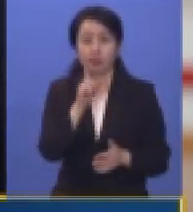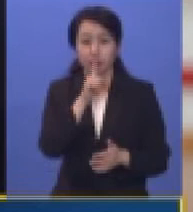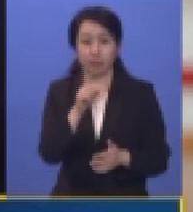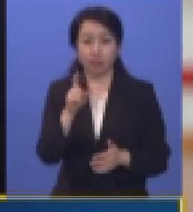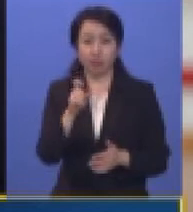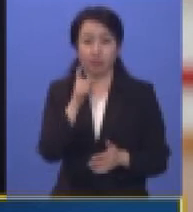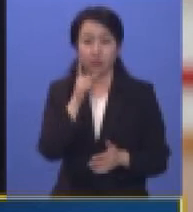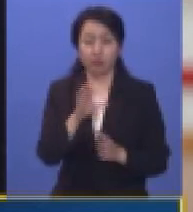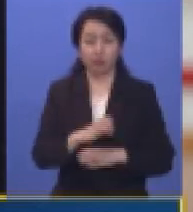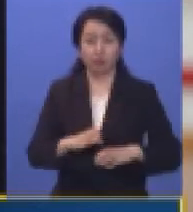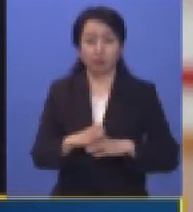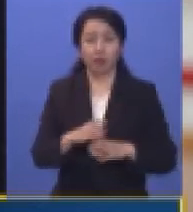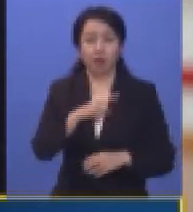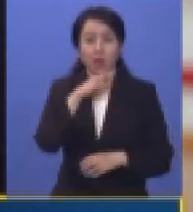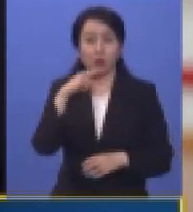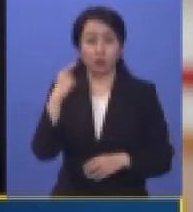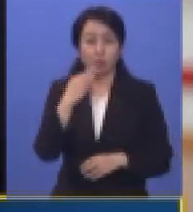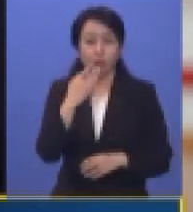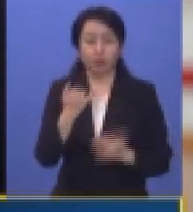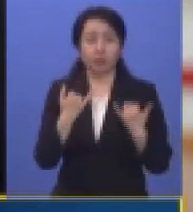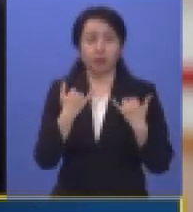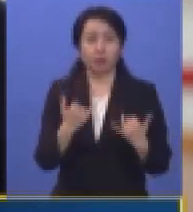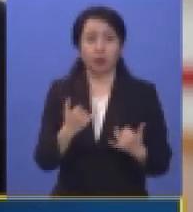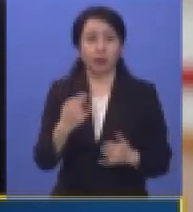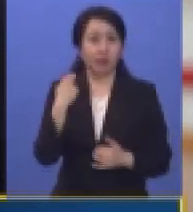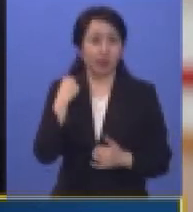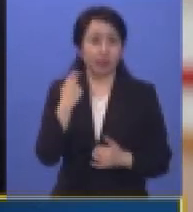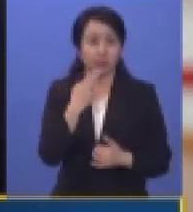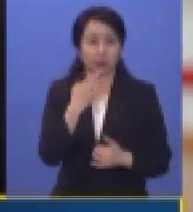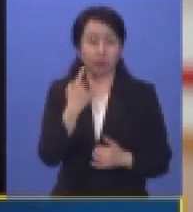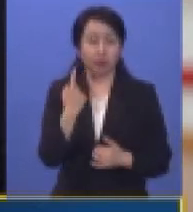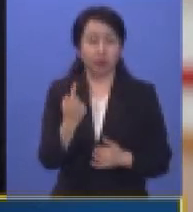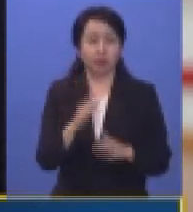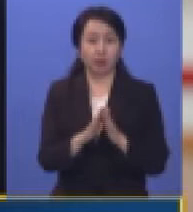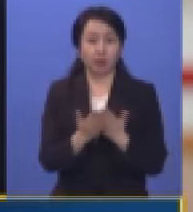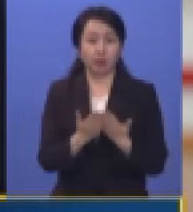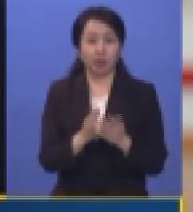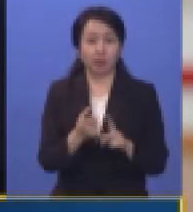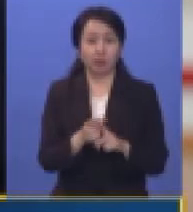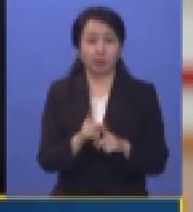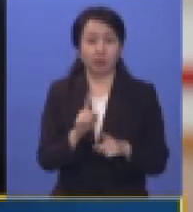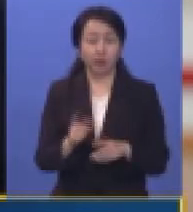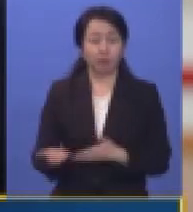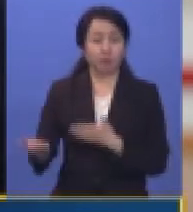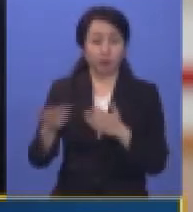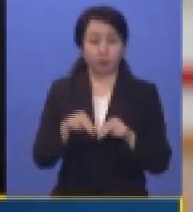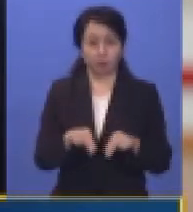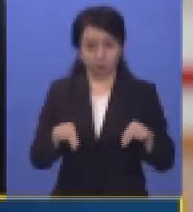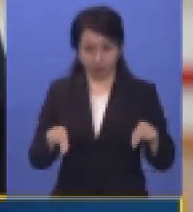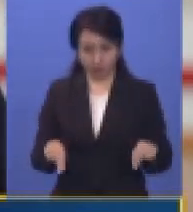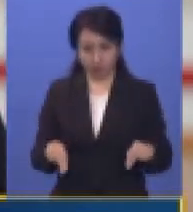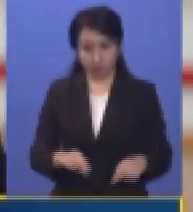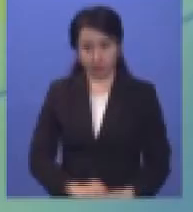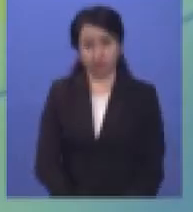столетнего степняка», изданный на русском языке. Теперь он вышел на английском. И вот один экземпляр этого произведения я привез в Петропавловск.